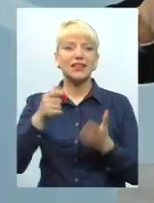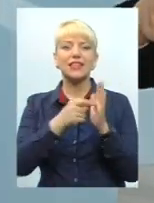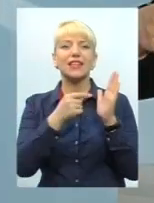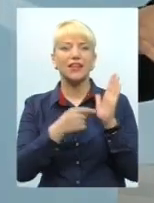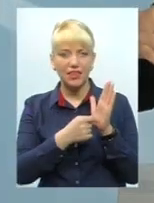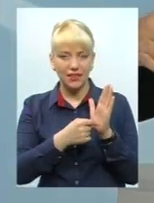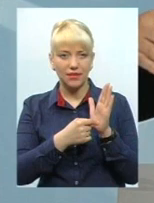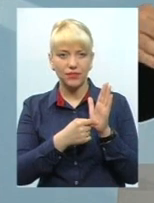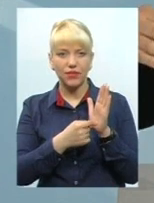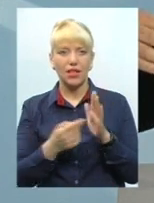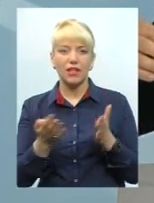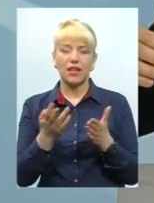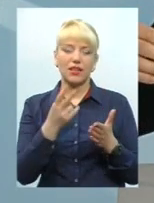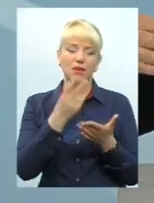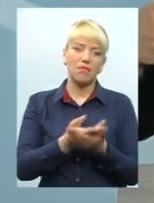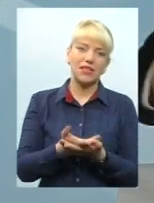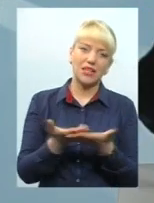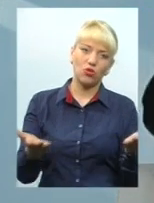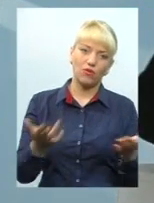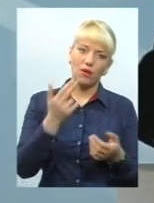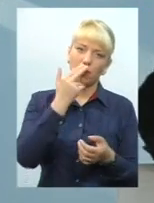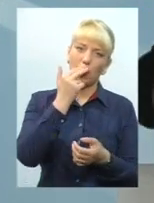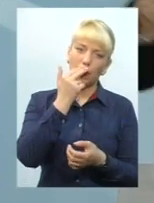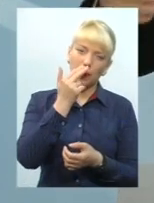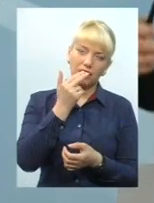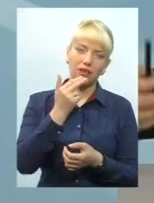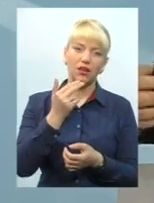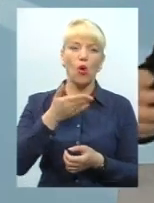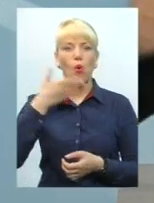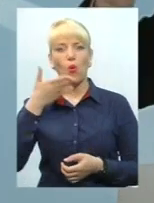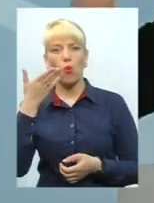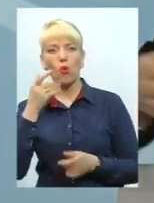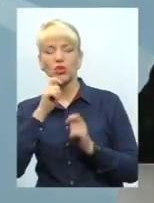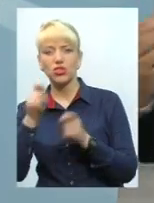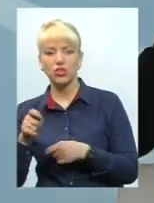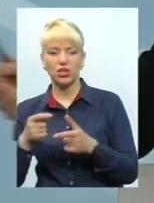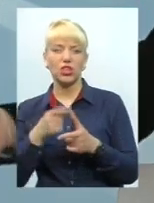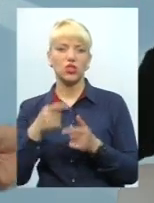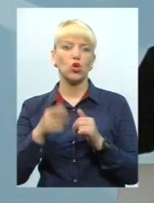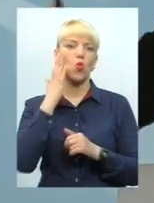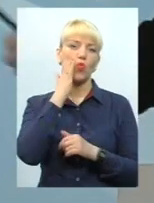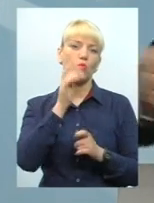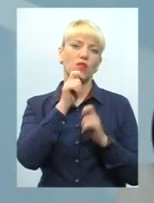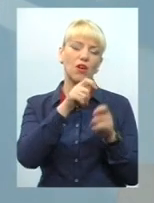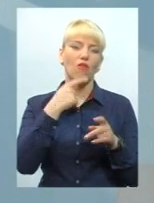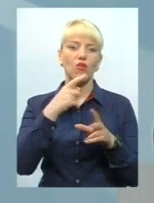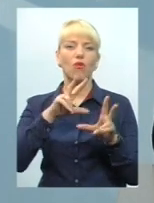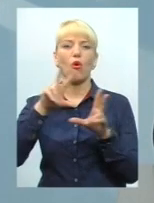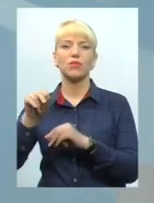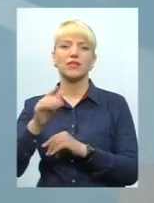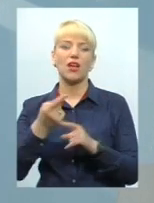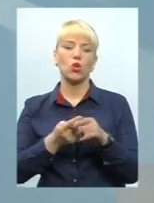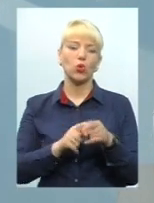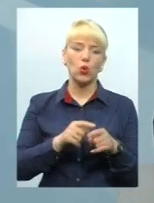який презентував Гітлер Угорщині там чи Румунії, і казав, що я вам обіцяю ту чи іншу